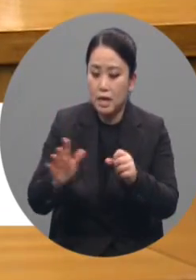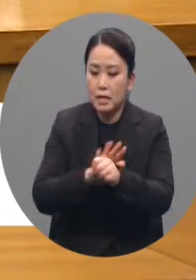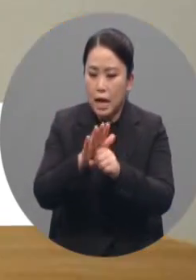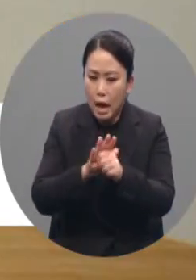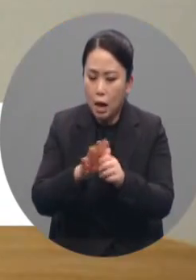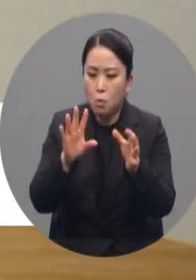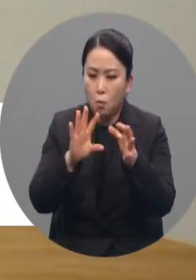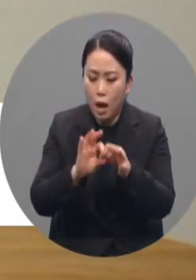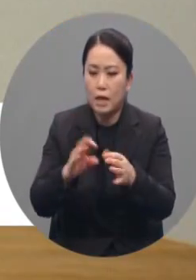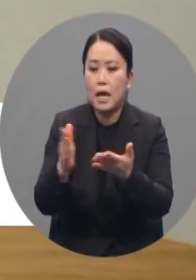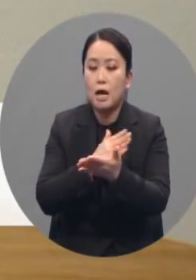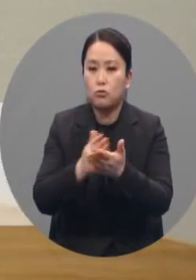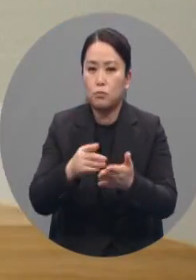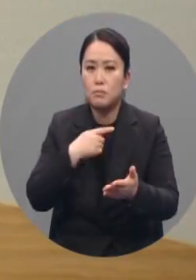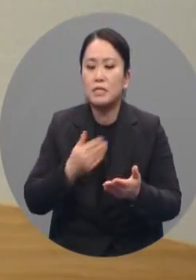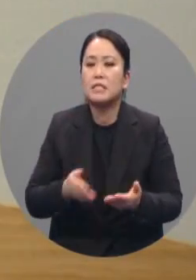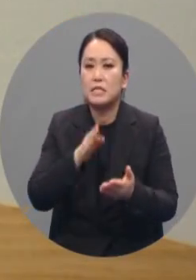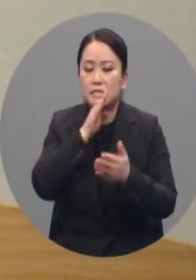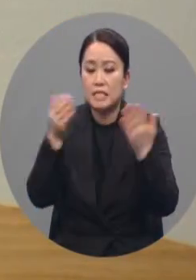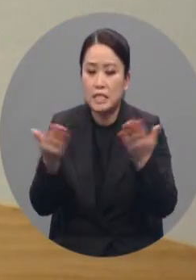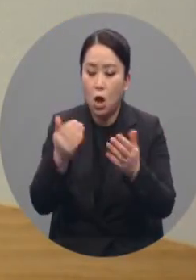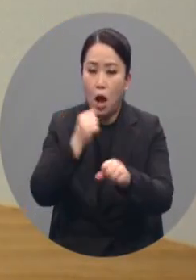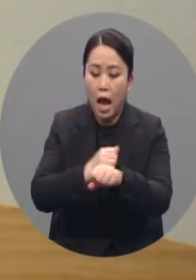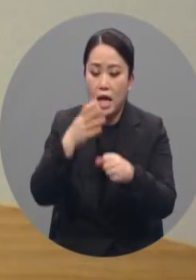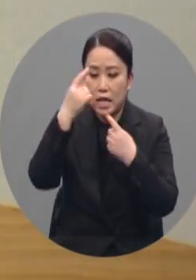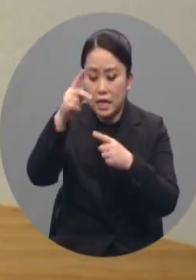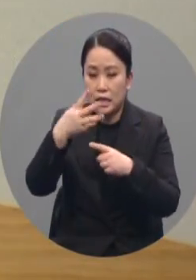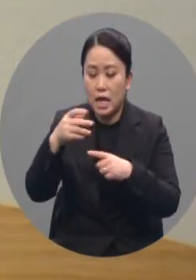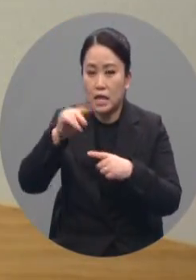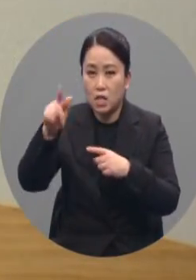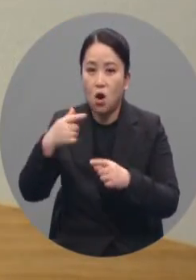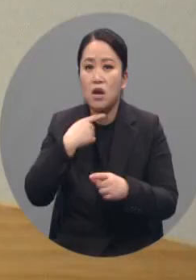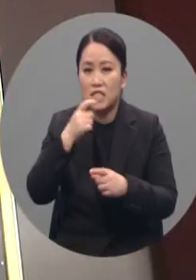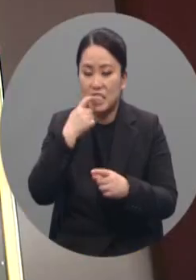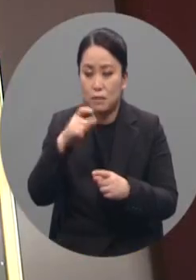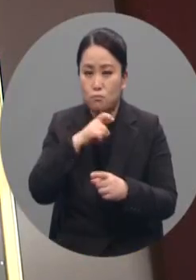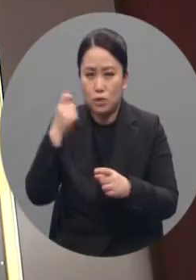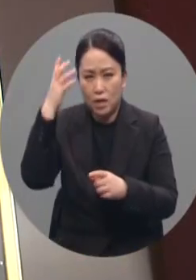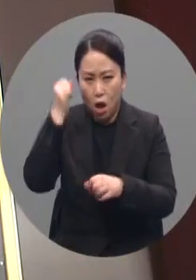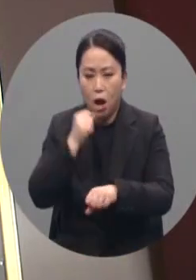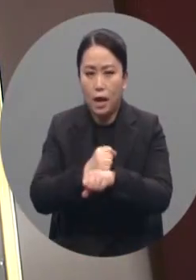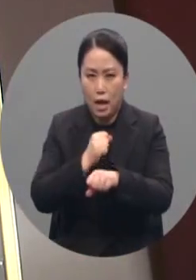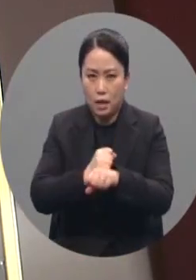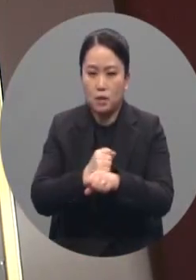이태석 신부를 기억하고 그 정신을 이어가기 위해 제정된 상입니다.